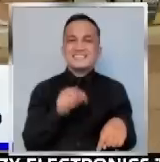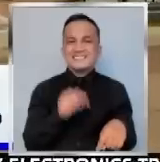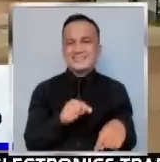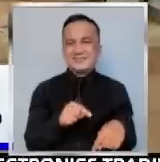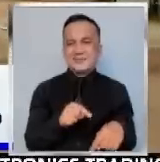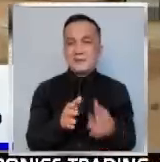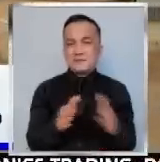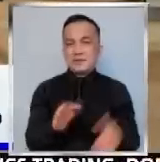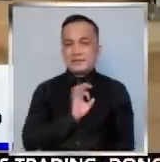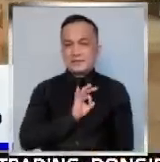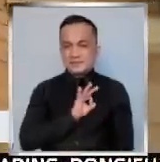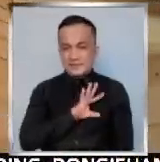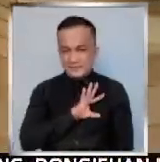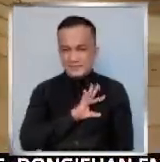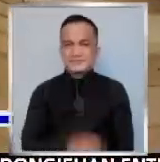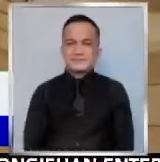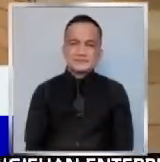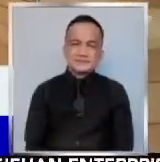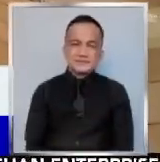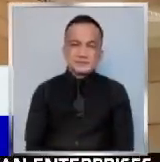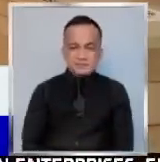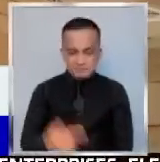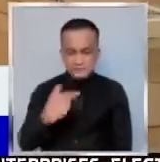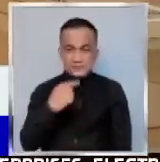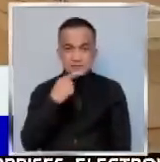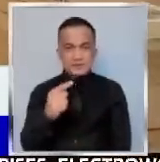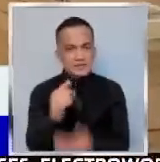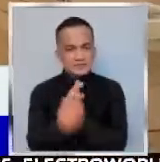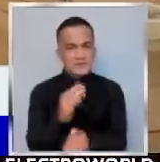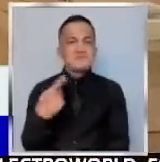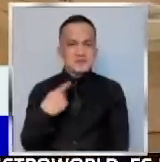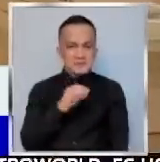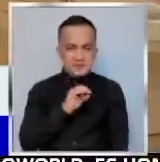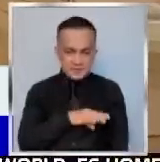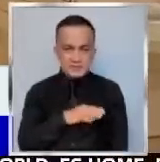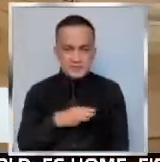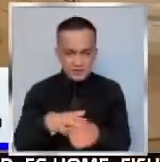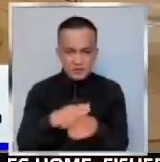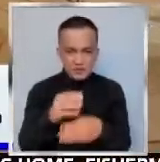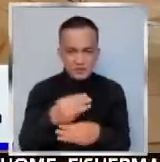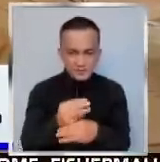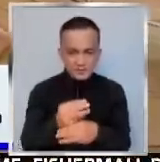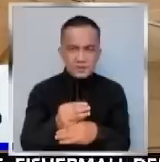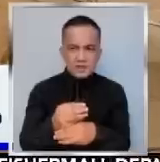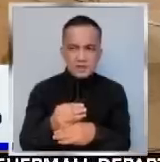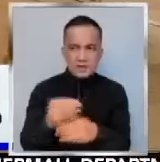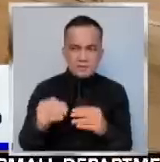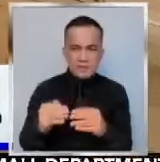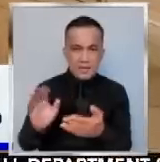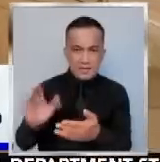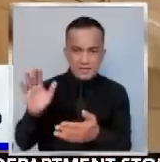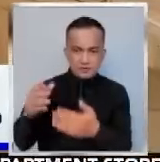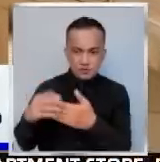nila. Ayon sa ilang eksperto, may benepisyo rin sa local manufacturers ang paglakas ng dolyar. Kapag kasi nagmahal